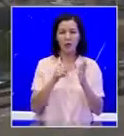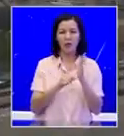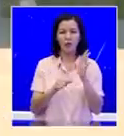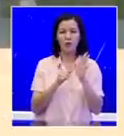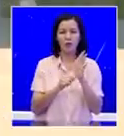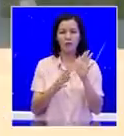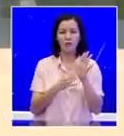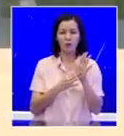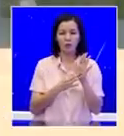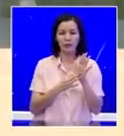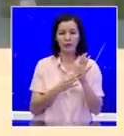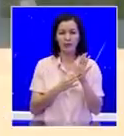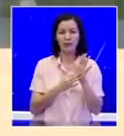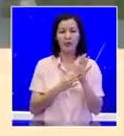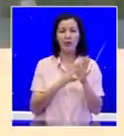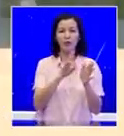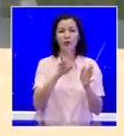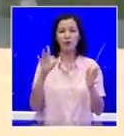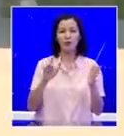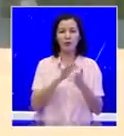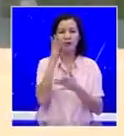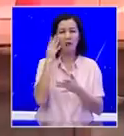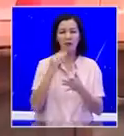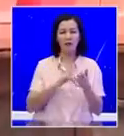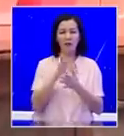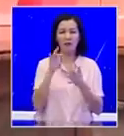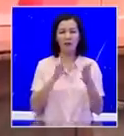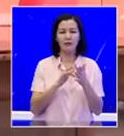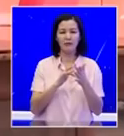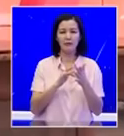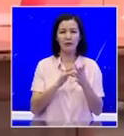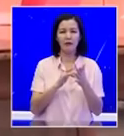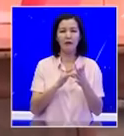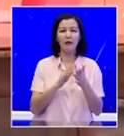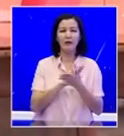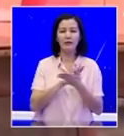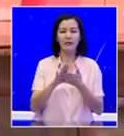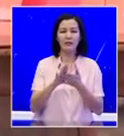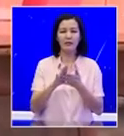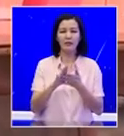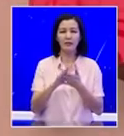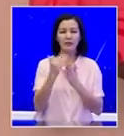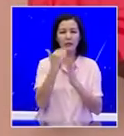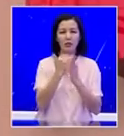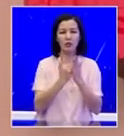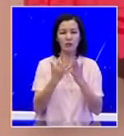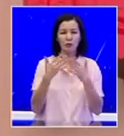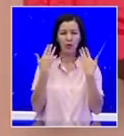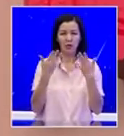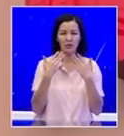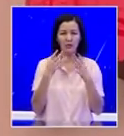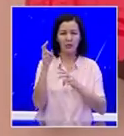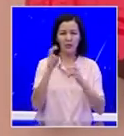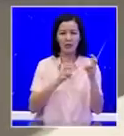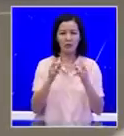де 20 сәуірден Нұр-Сұлтан мен Алматы қаласында санитарлық режим жеңілдетілді. Бірқатар кәсіпорын жұмысын бастады, себебі